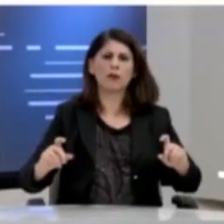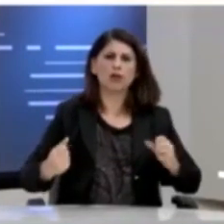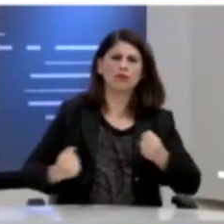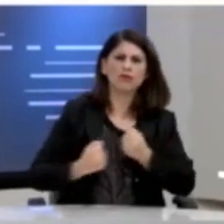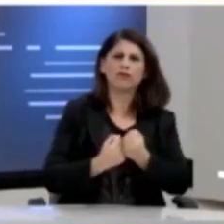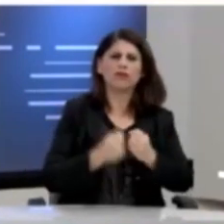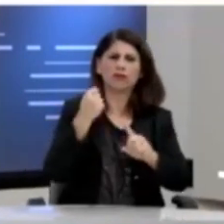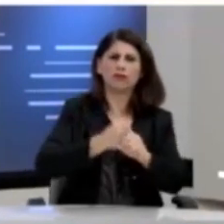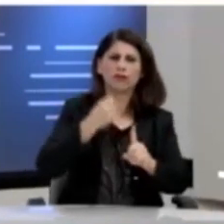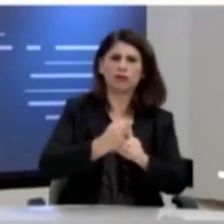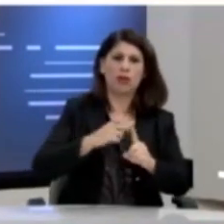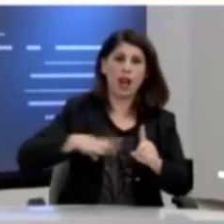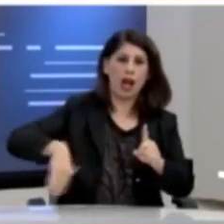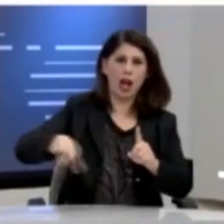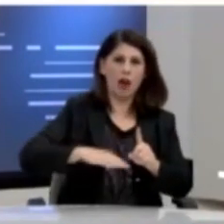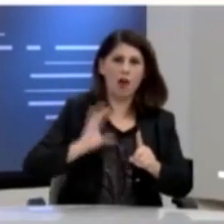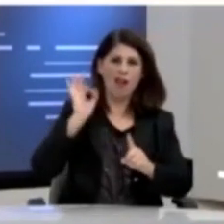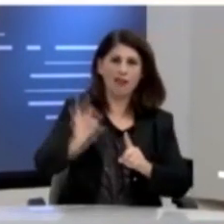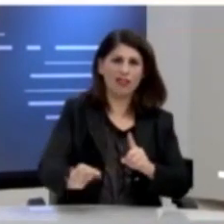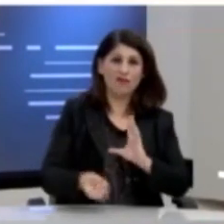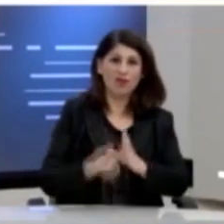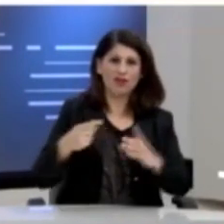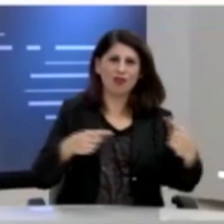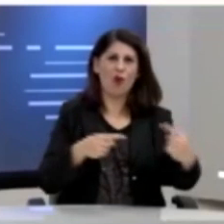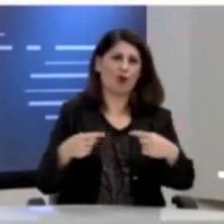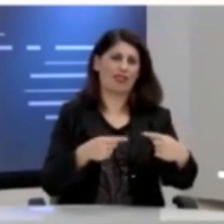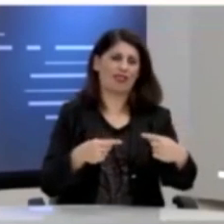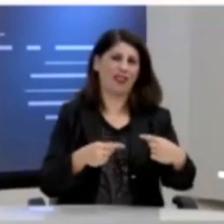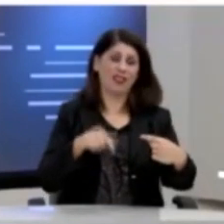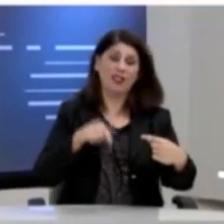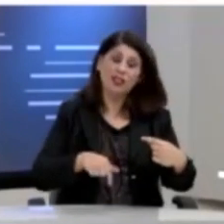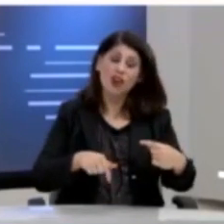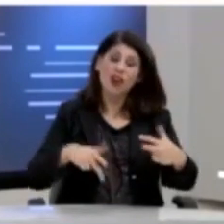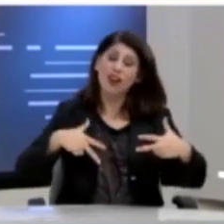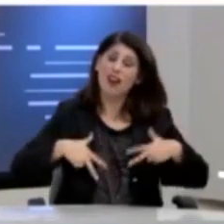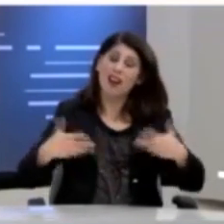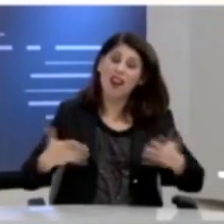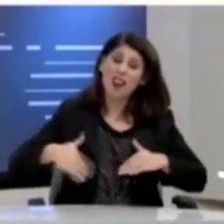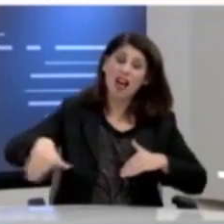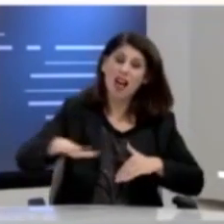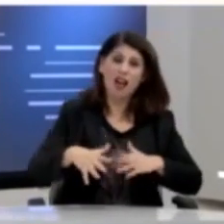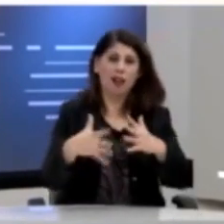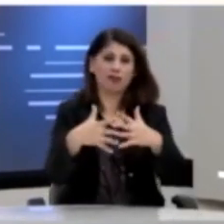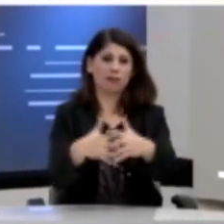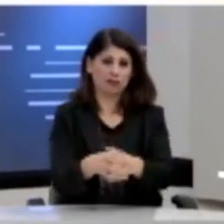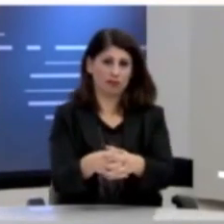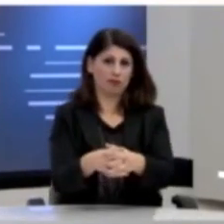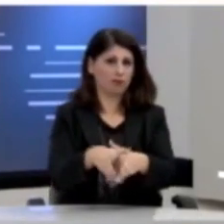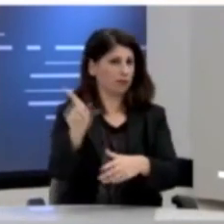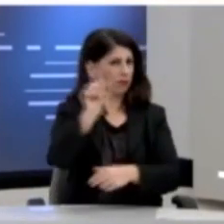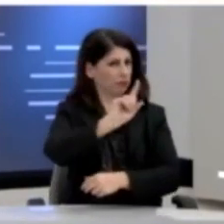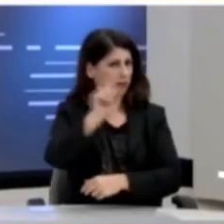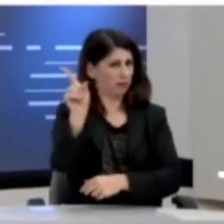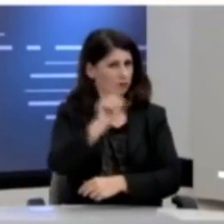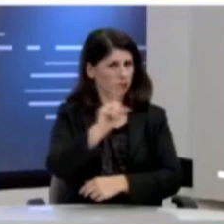όπως λέγονται, έχουν οδηγήσει σε νέες αντιπαραθέσεις. Οι λαοί βέβαια δεν μένουν με σταυρωμένα χέρια.